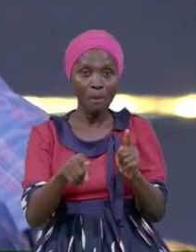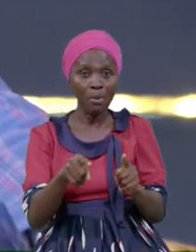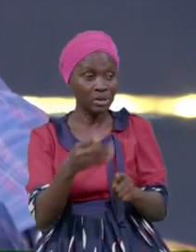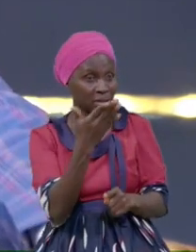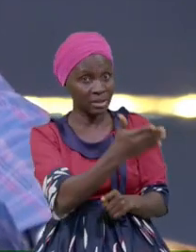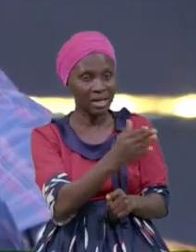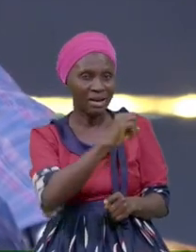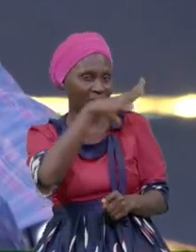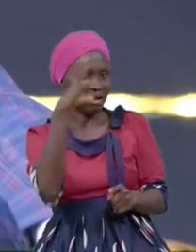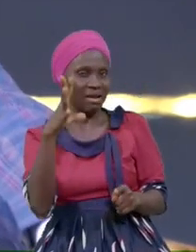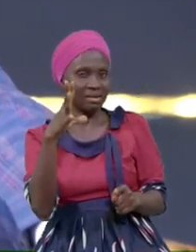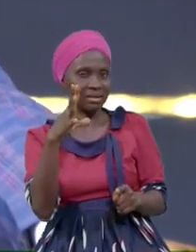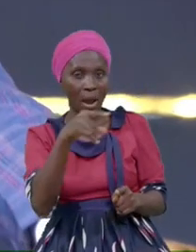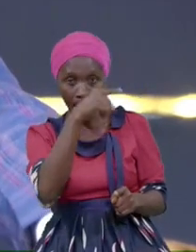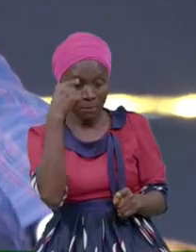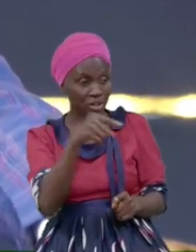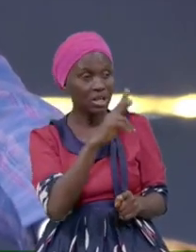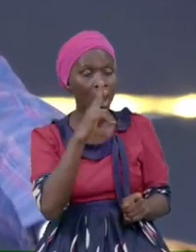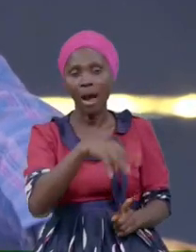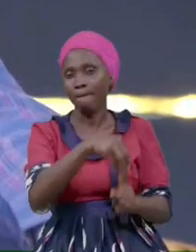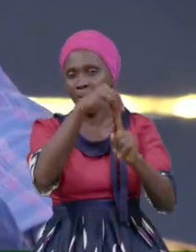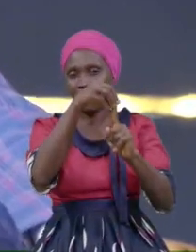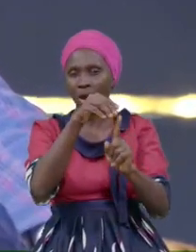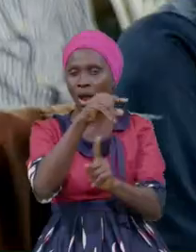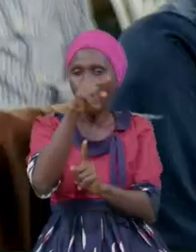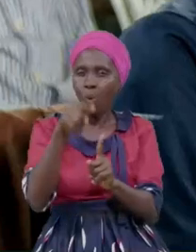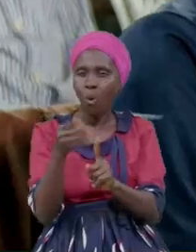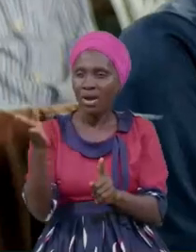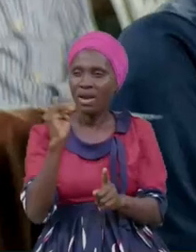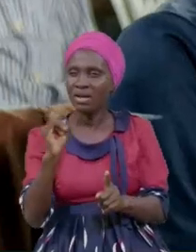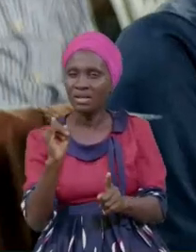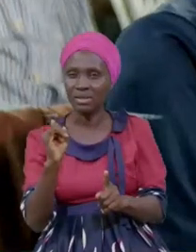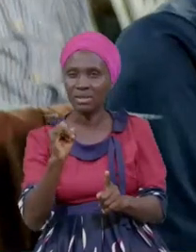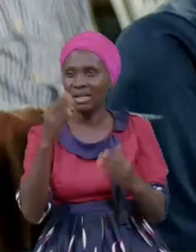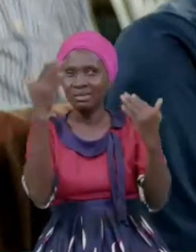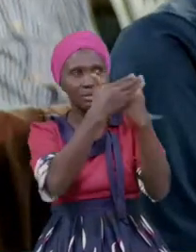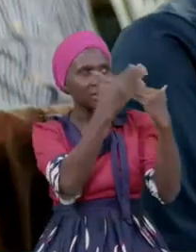Quand les ténèbres partout, la lumière va briller d'en haut.